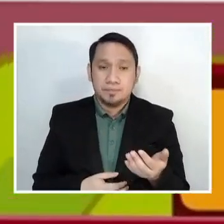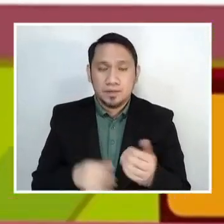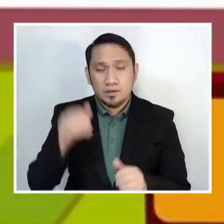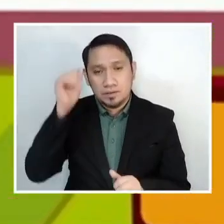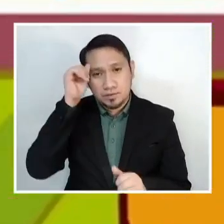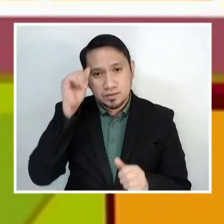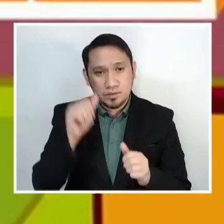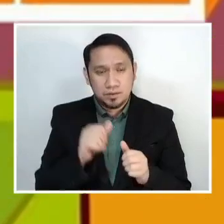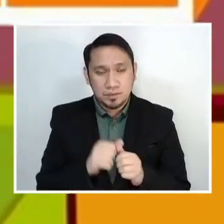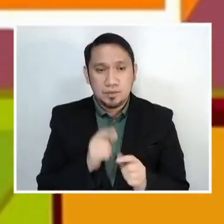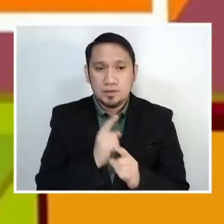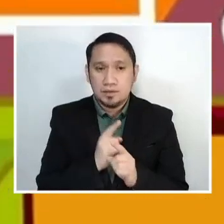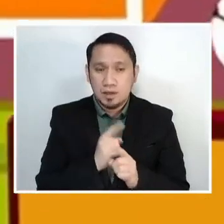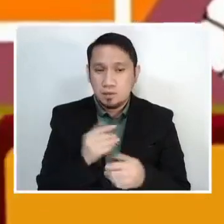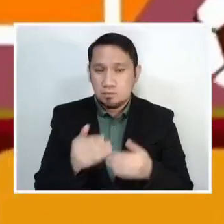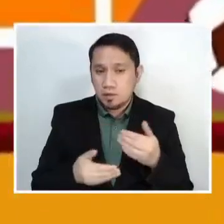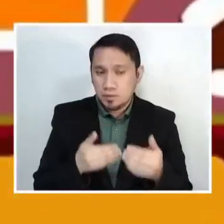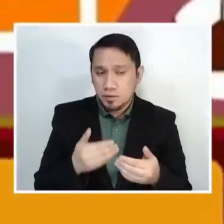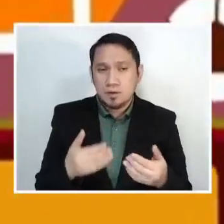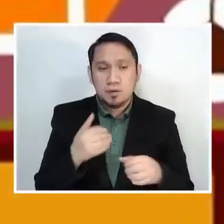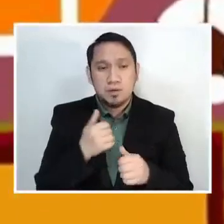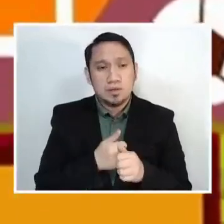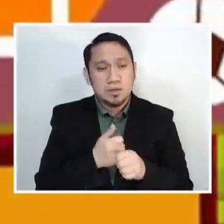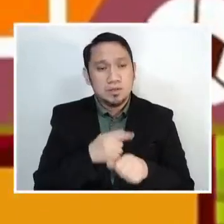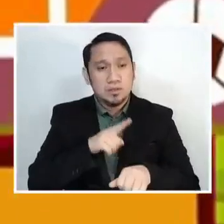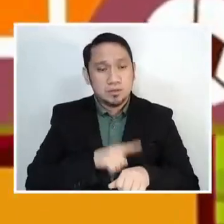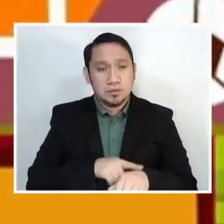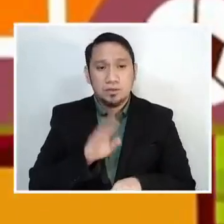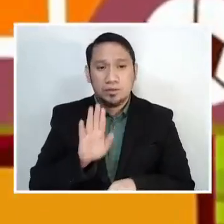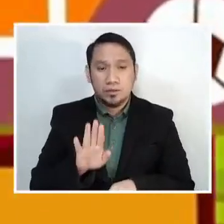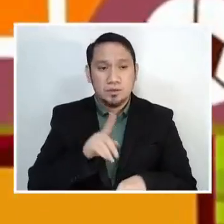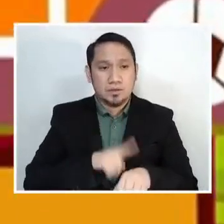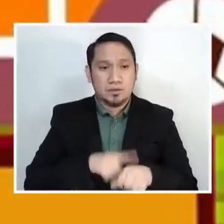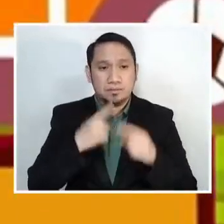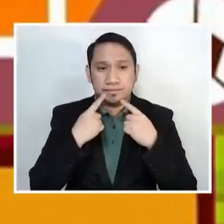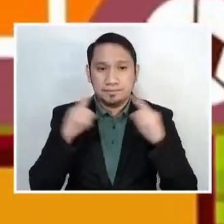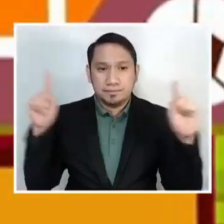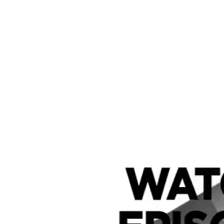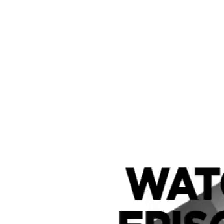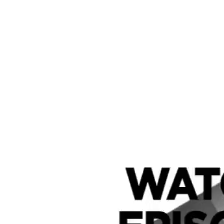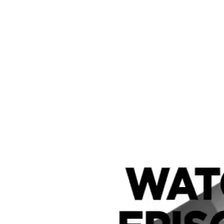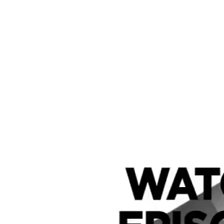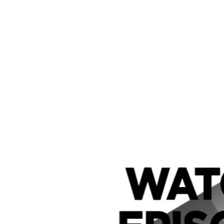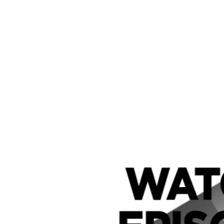sa tamang diskarte, make every moment your winning moment.